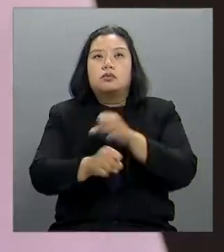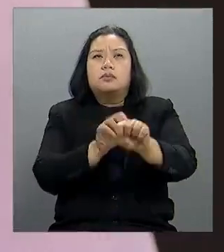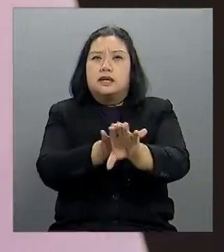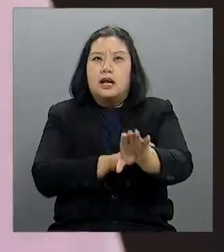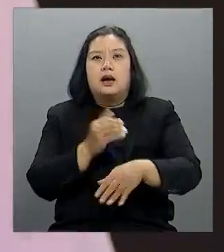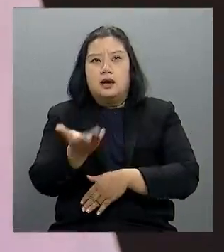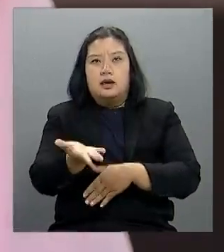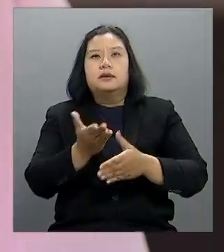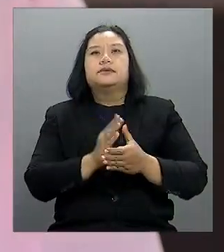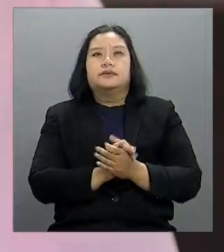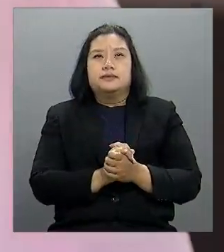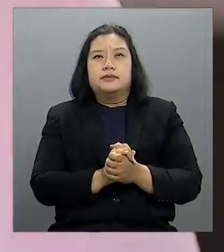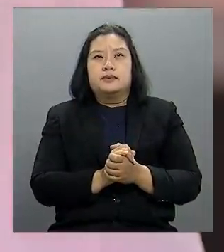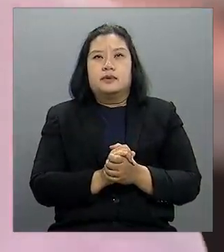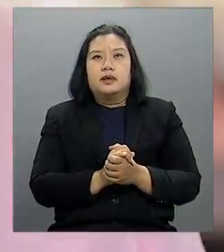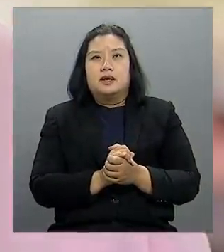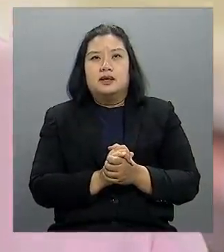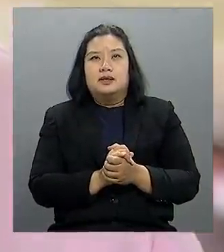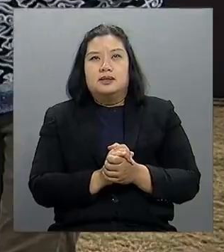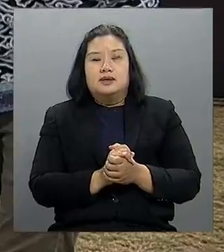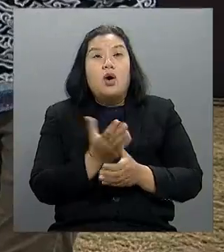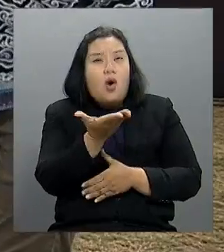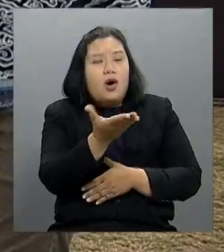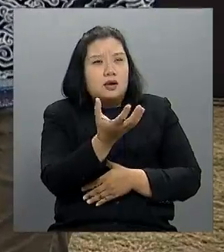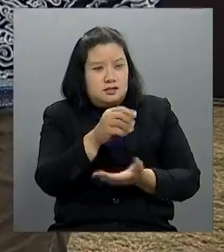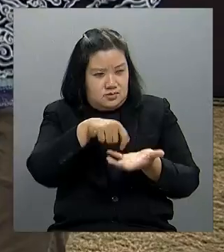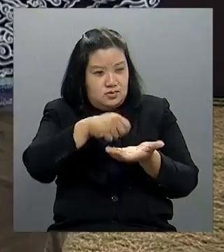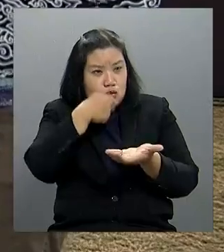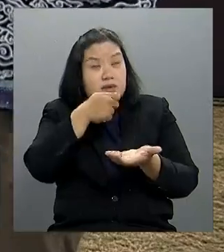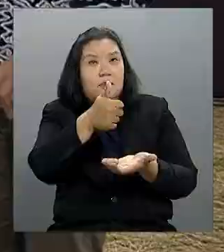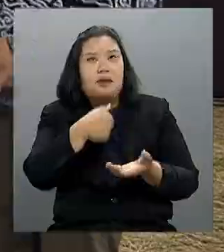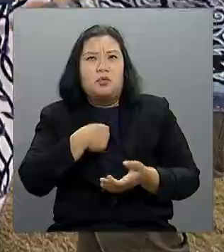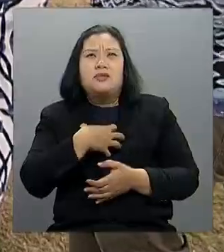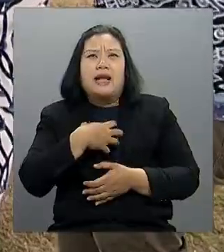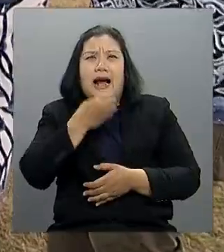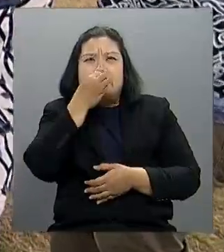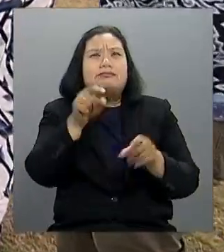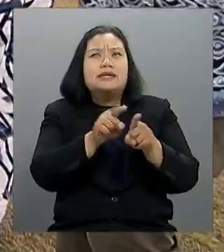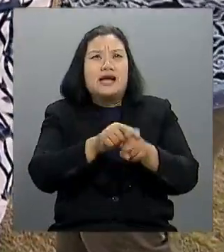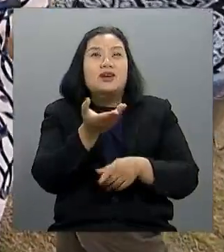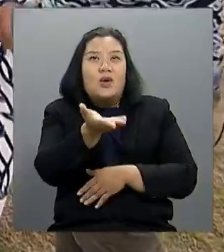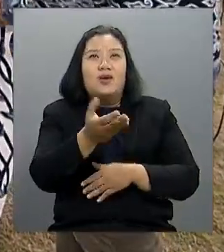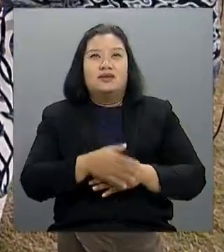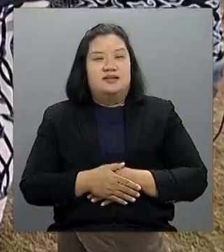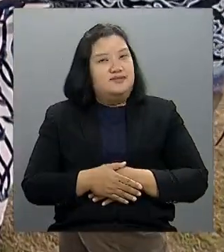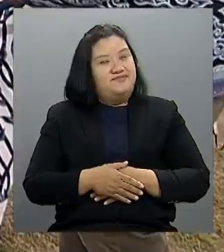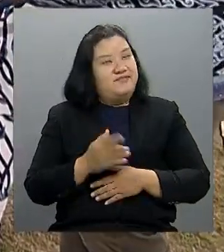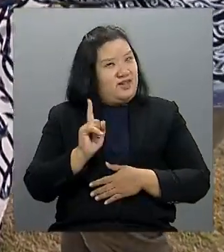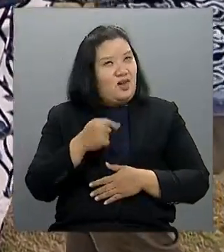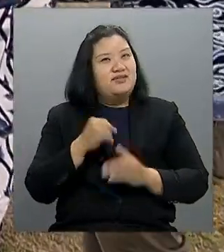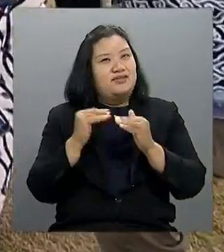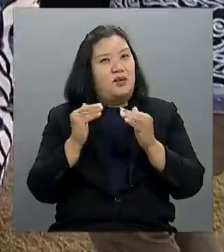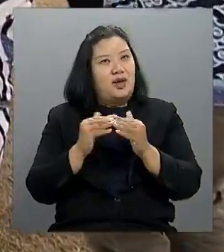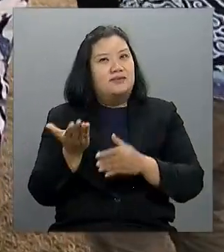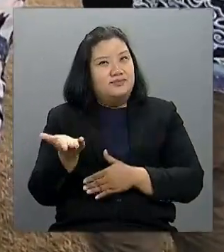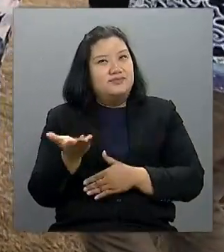นี่ขอมาอีกสักถ้วยนึงได้ไหมครับอยากชิมด้วยเหมือนกันครับน ี่ตั้งไม่น้อยหน้า ไม่น้อยหน้าสิกะทิชิมแล้วก็อยากชิม